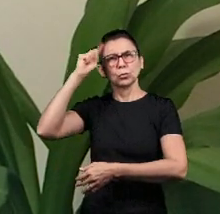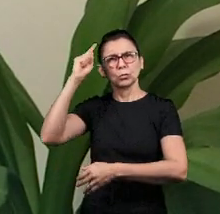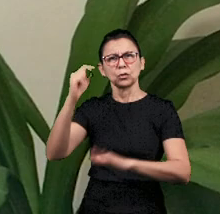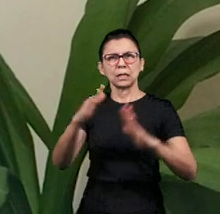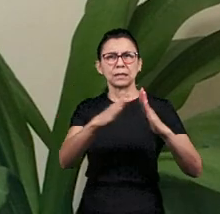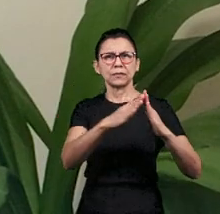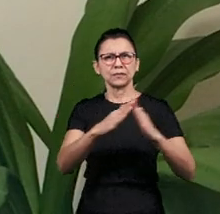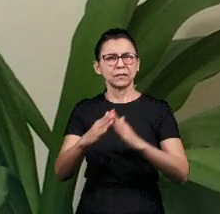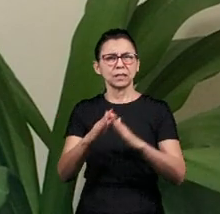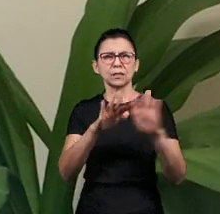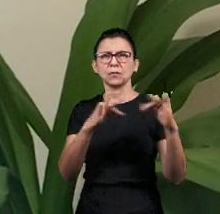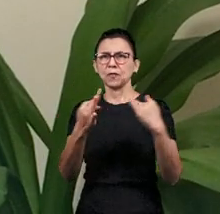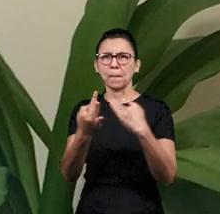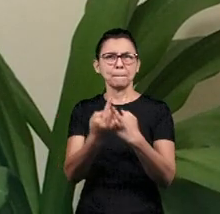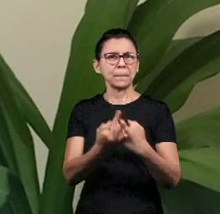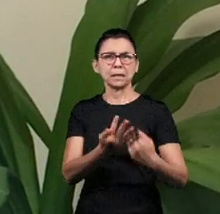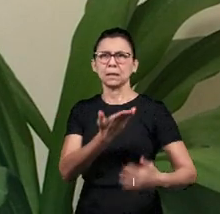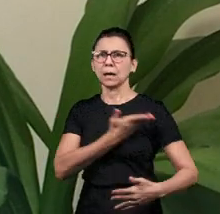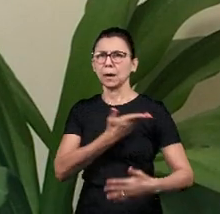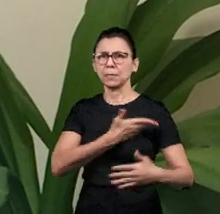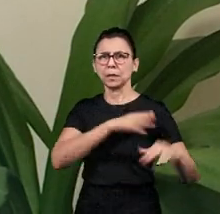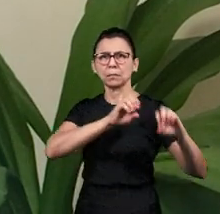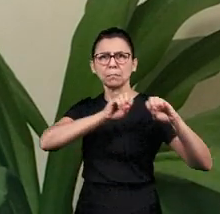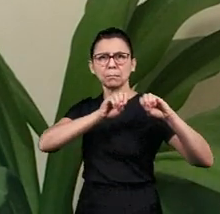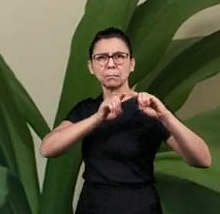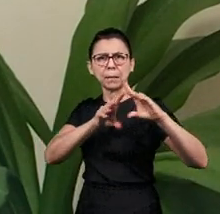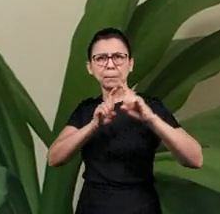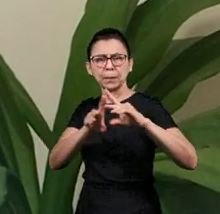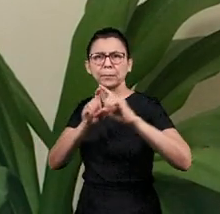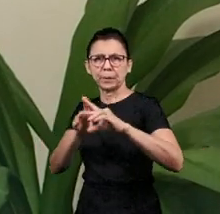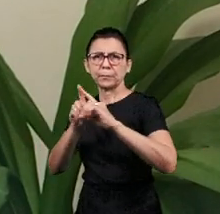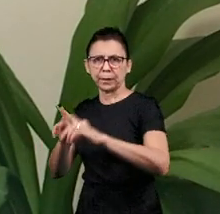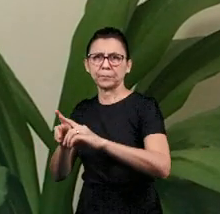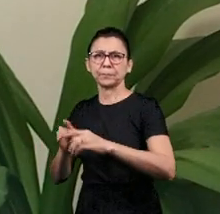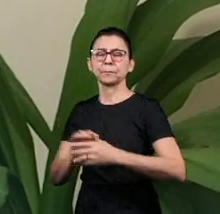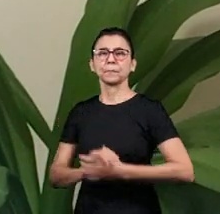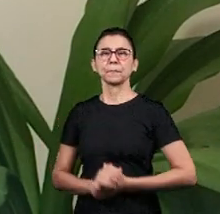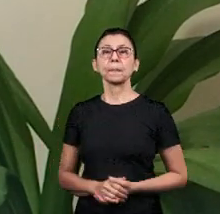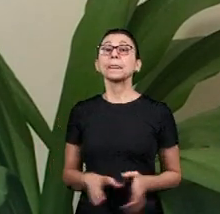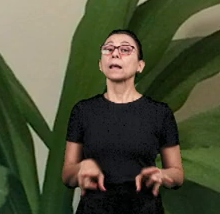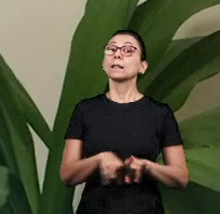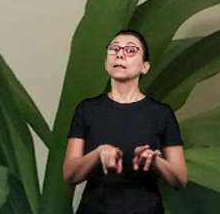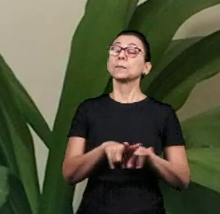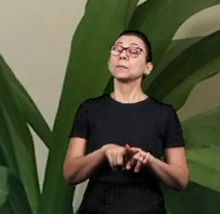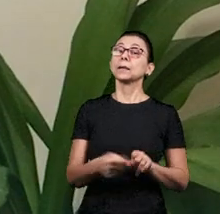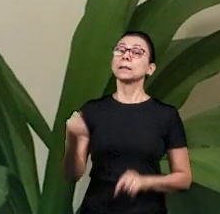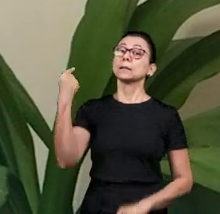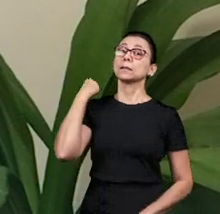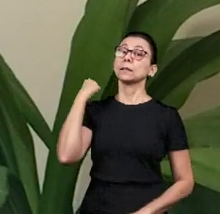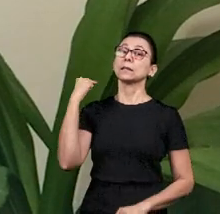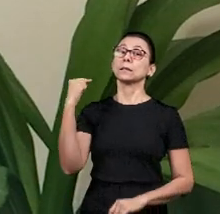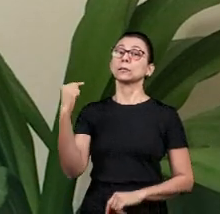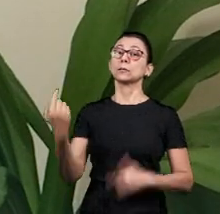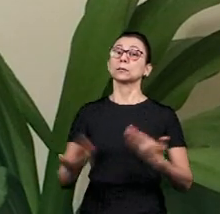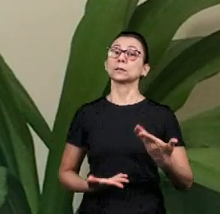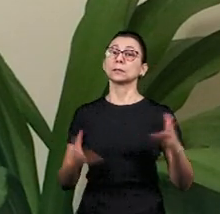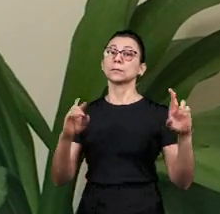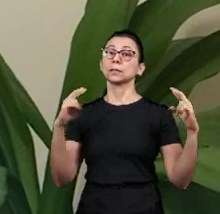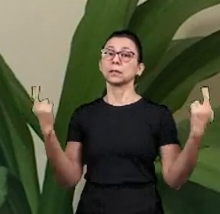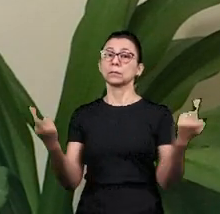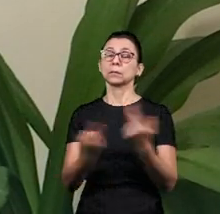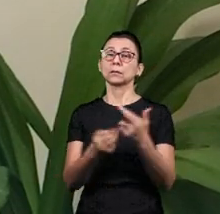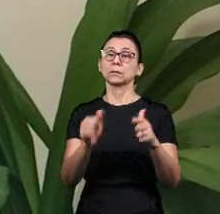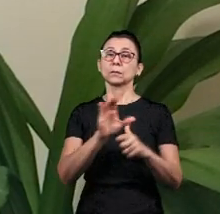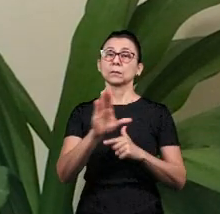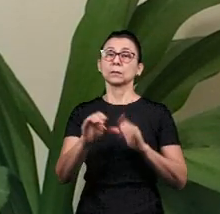Jésus. Enseigner, ça veut dire doctriner. Aussi, quand les frères et sœurs se sont réunis, l'apôtre Paul a écrit cela dans la lettre aux Corinthiens,